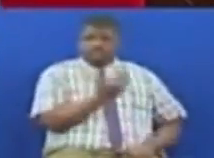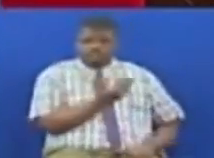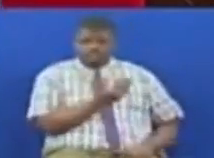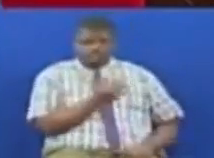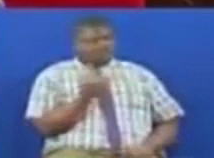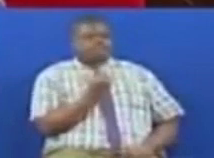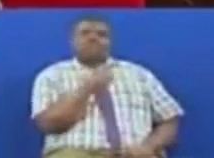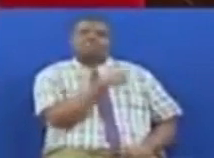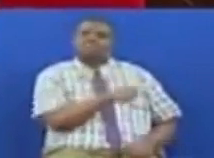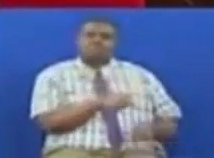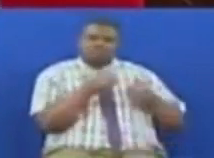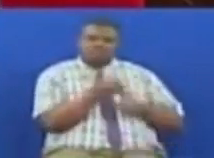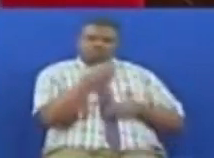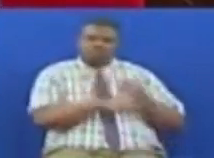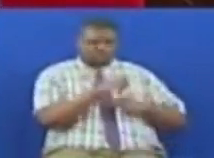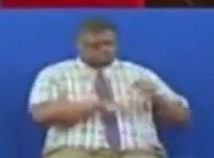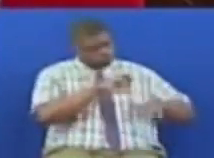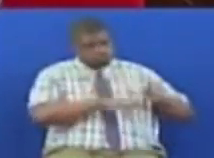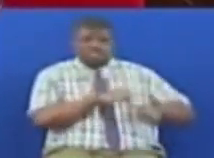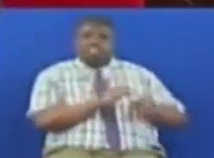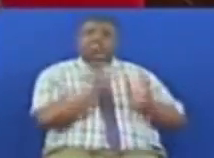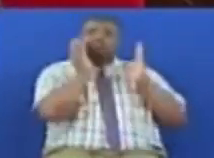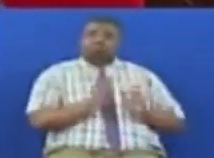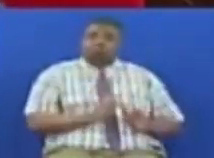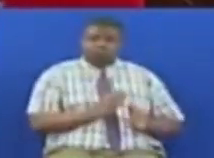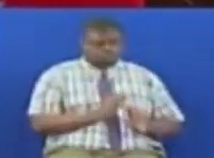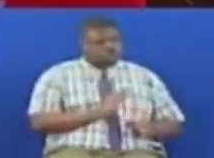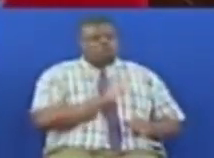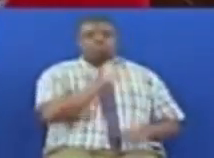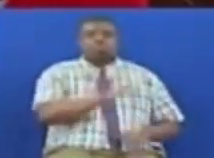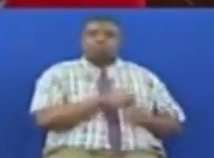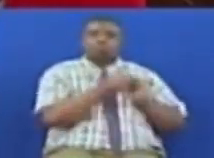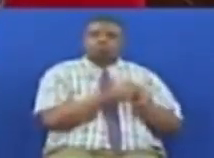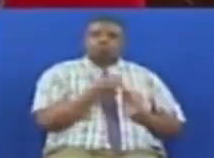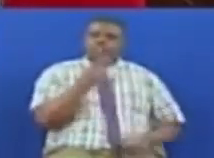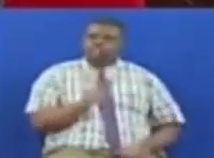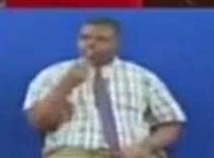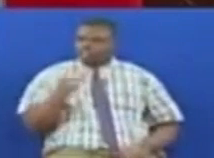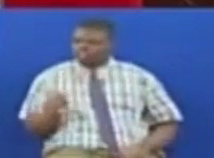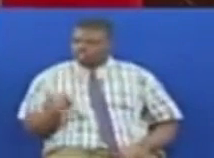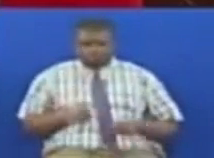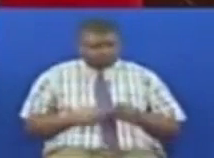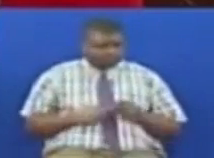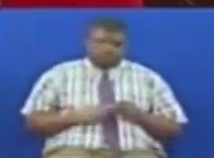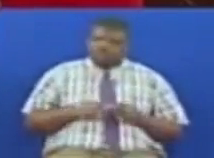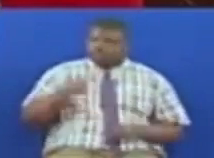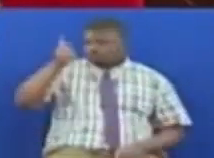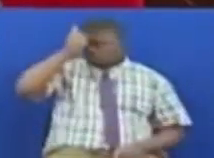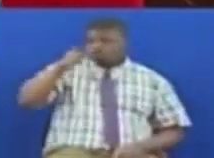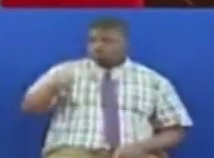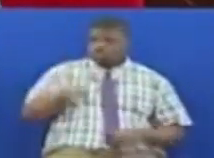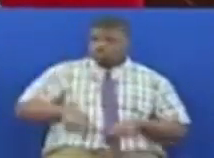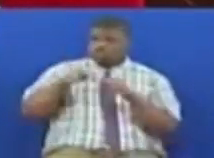taifa hili linatarajia kuingia kwenye uchaguzi mkuu mwezi Oktoba 2020. Kwa mantiki hiyo, naomba kuwakumbusha kuhusu utawala wa sheria